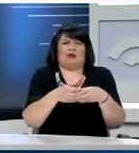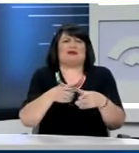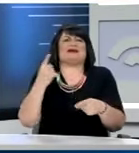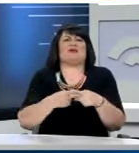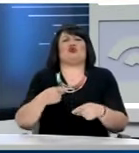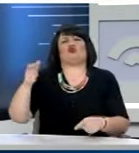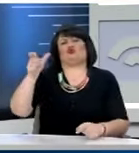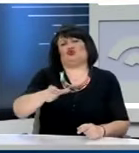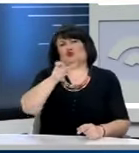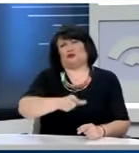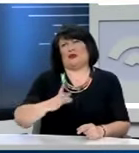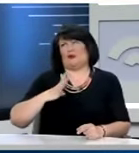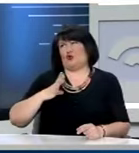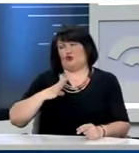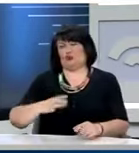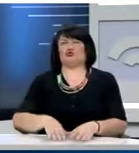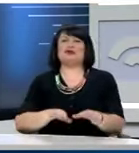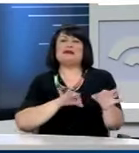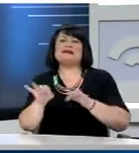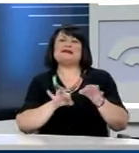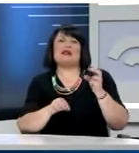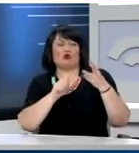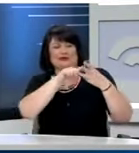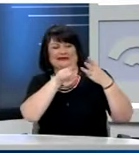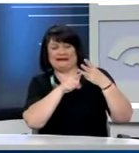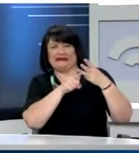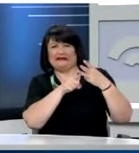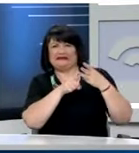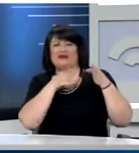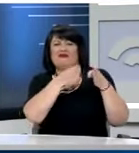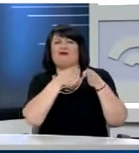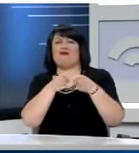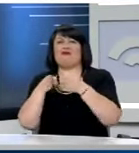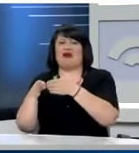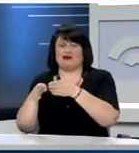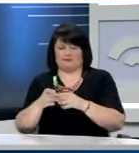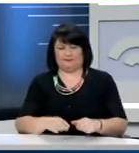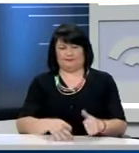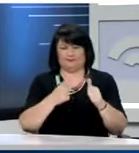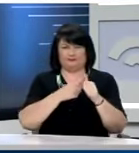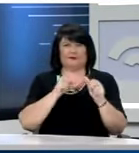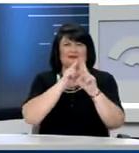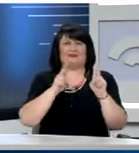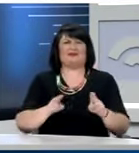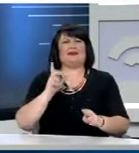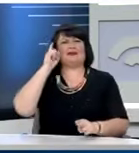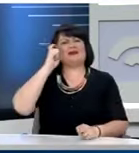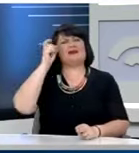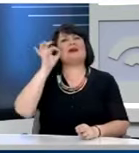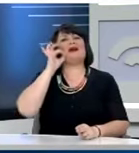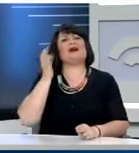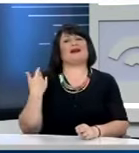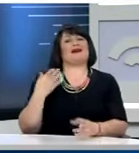τάξεις. Αυτό το σχέδιο είχε τρεις φάσεις. Η πρώτη ήταν στη Διεθνή Έκθεση Θεσσαλονίκης τον